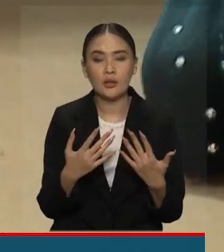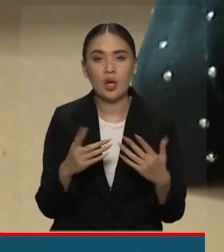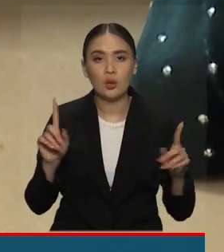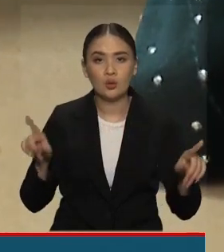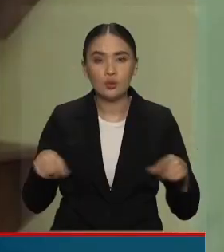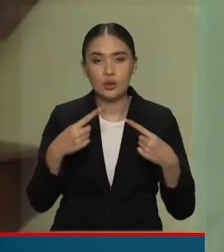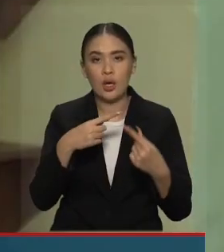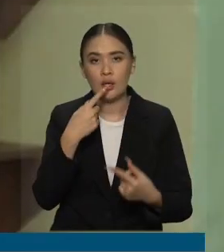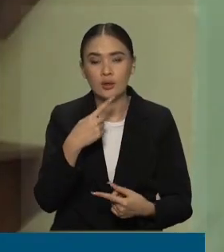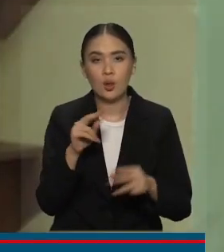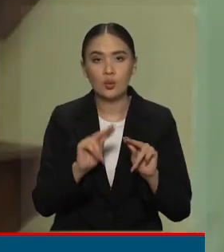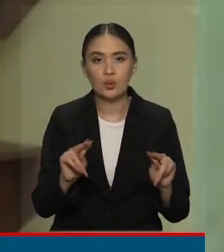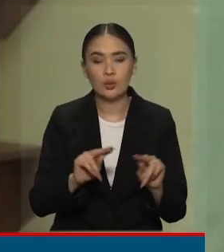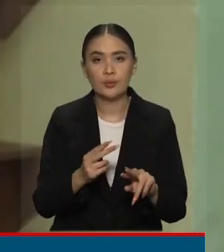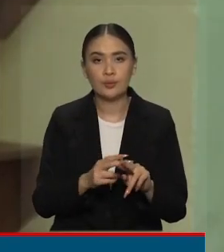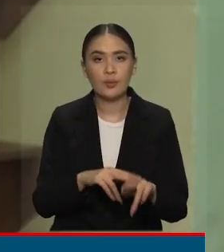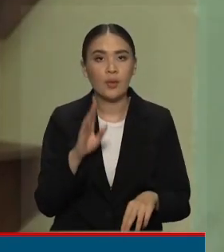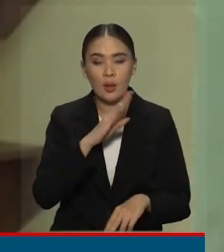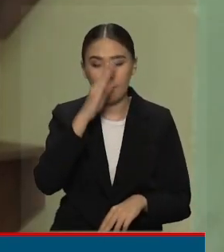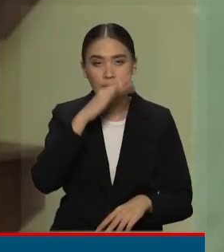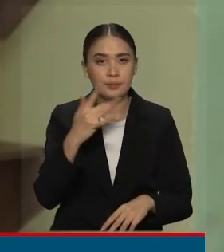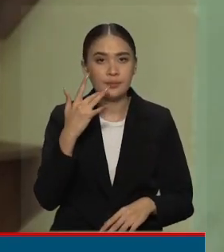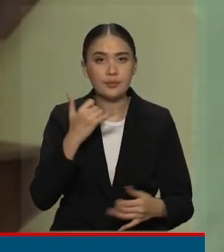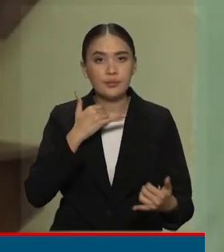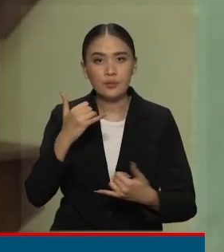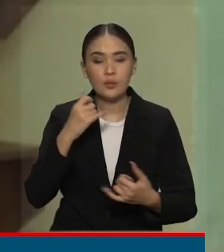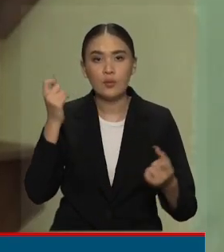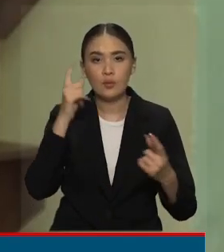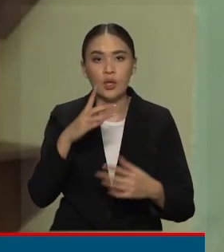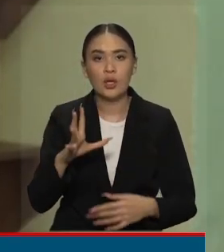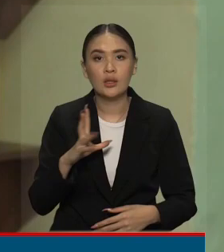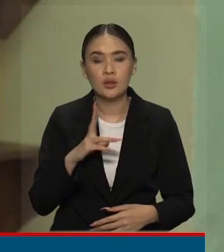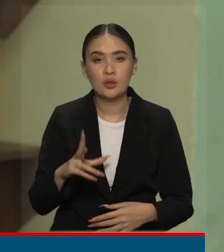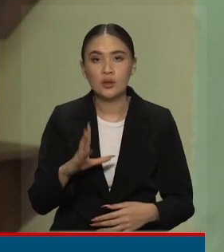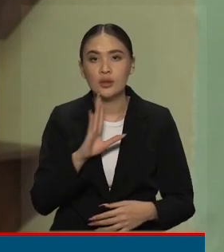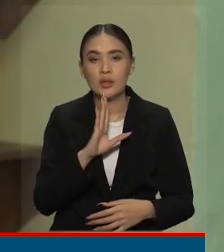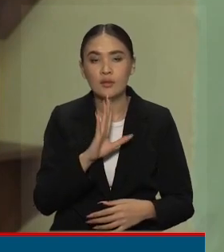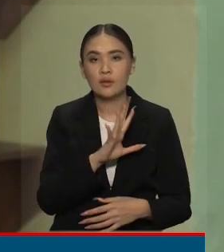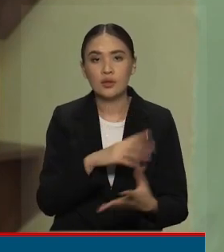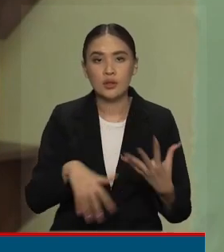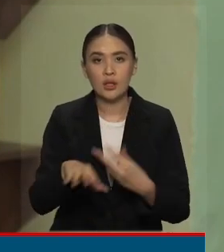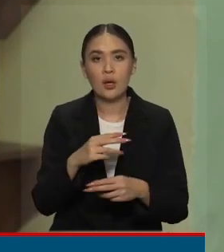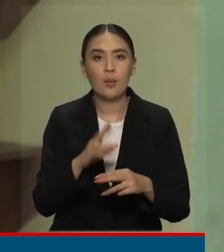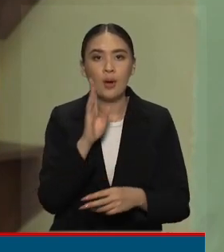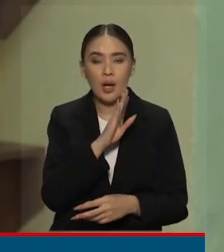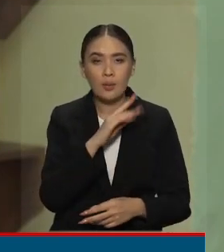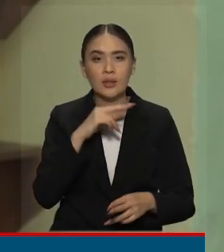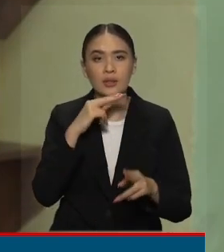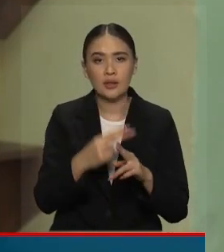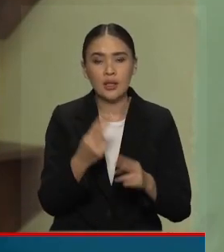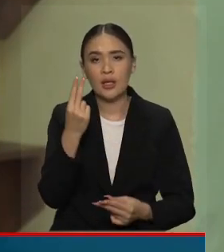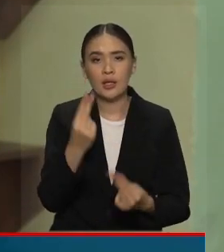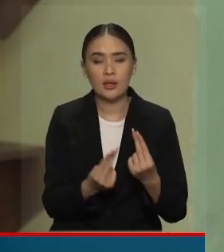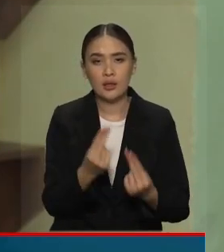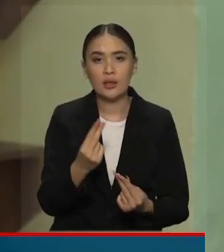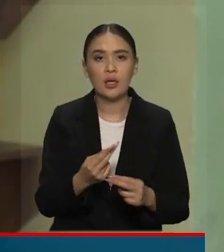үйірме жетекшісі. Ата-аналармен біз тығыз байланыстамыз. Осы қыздарым менің үйімде жаңағы апаларымен, тәтелерімен, мамаларымен ойнап жатыр.